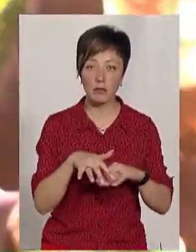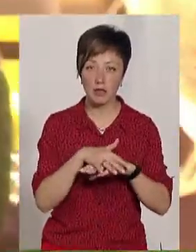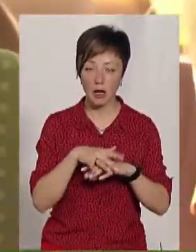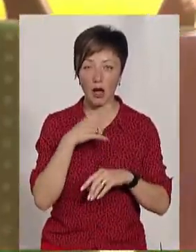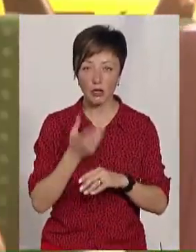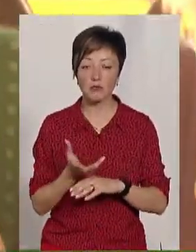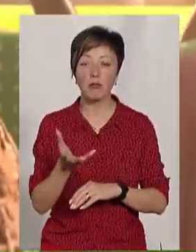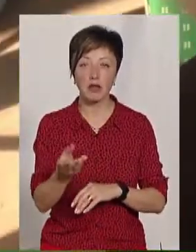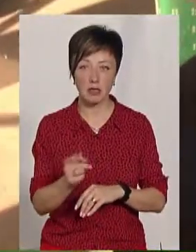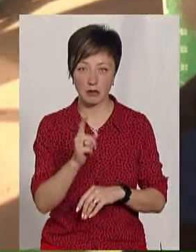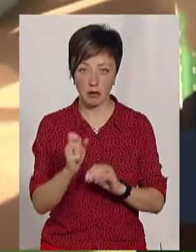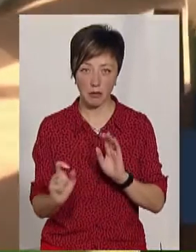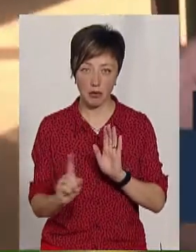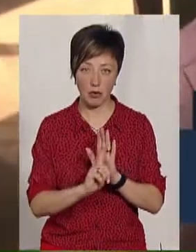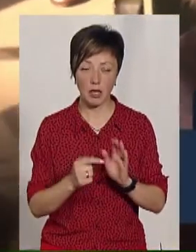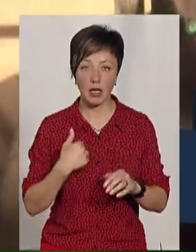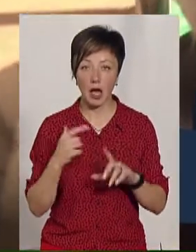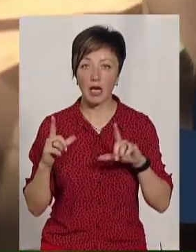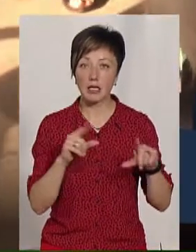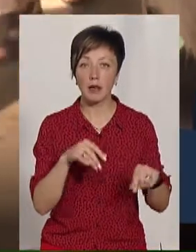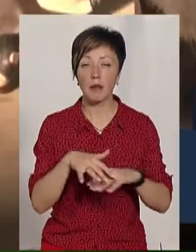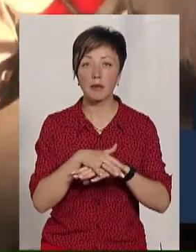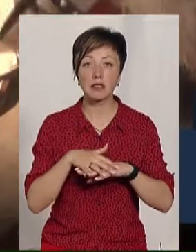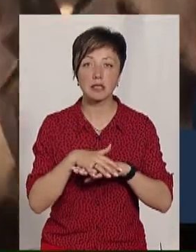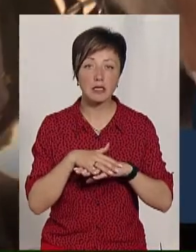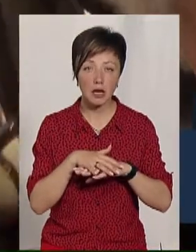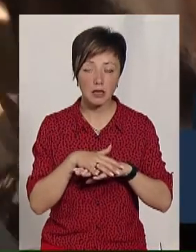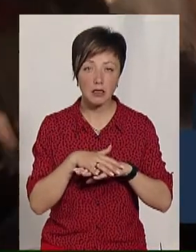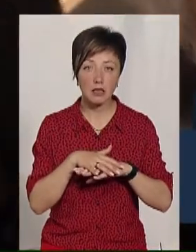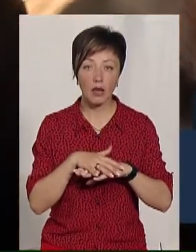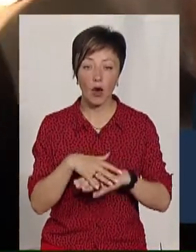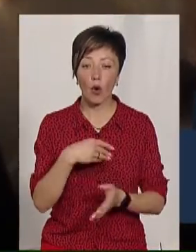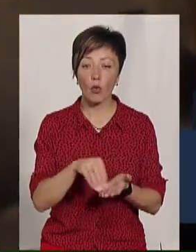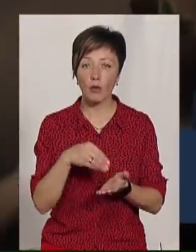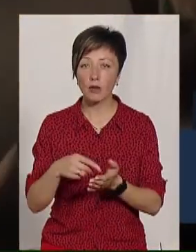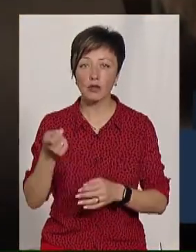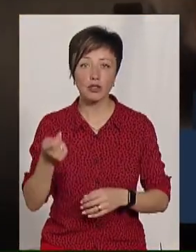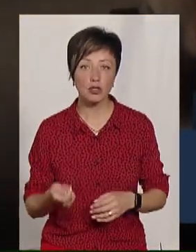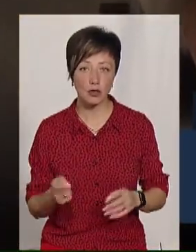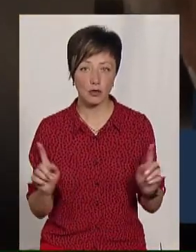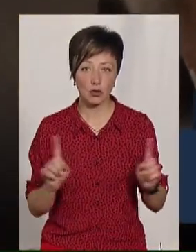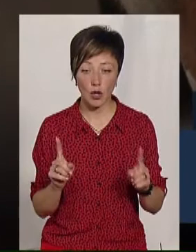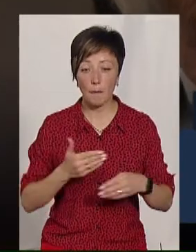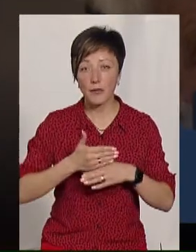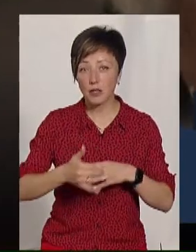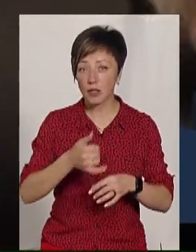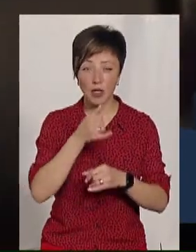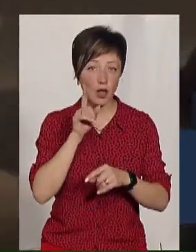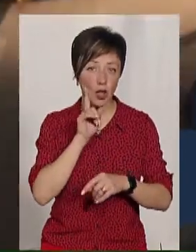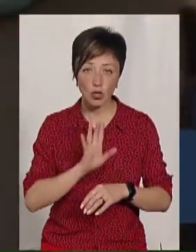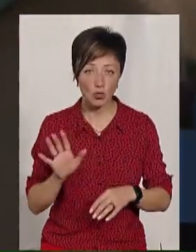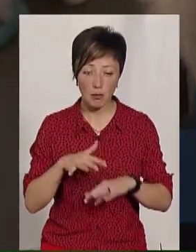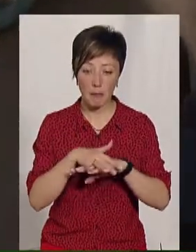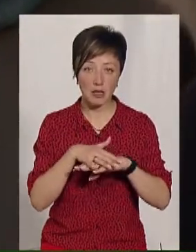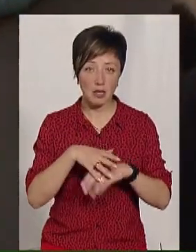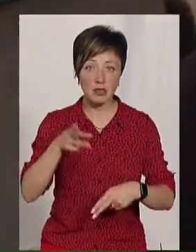Каже, сплатила за проїзд. Я їздила на базар. Купити подешевше щось. А пізніше незручно, тому що